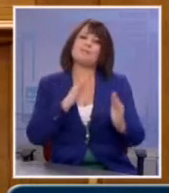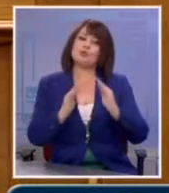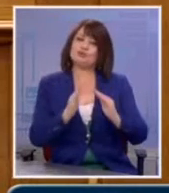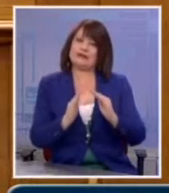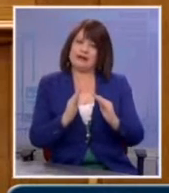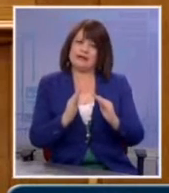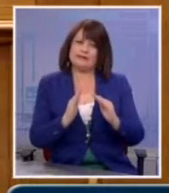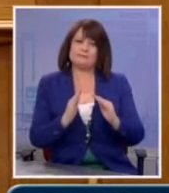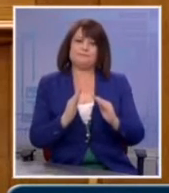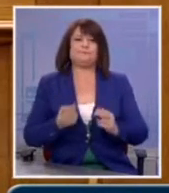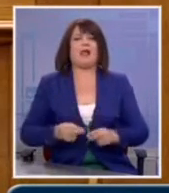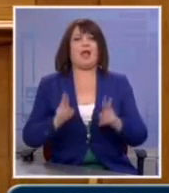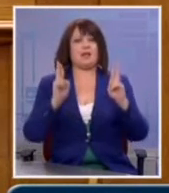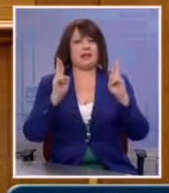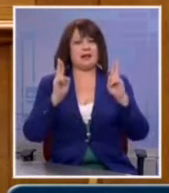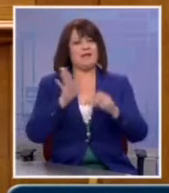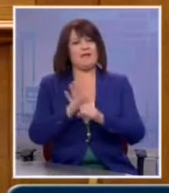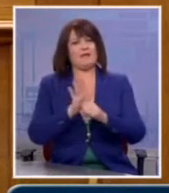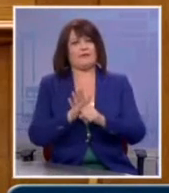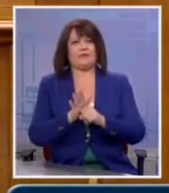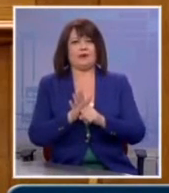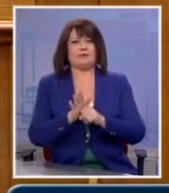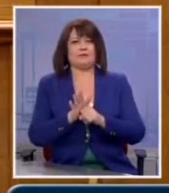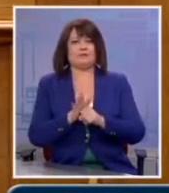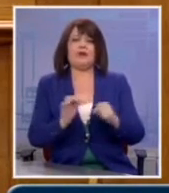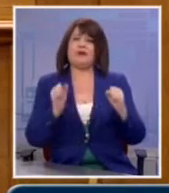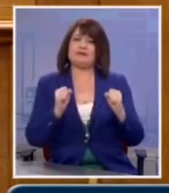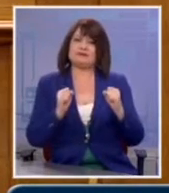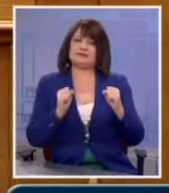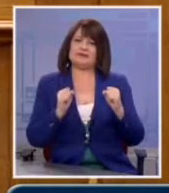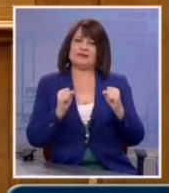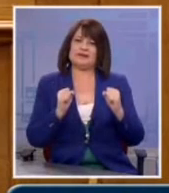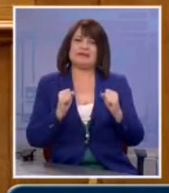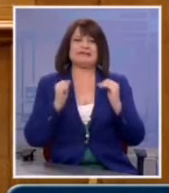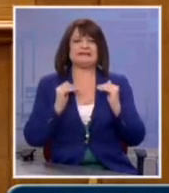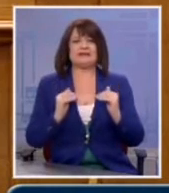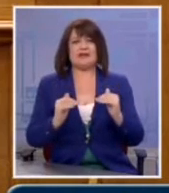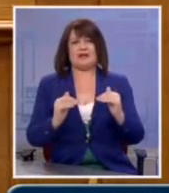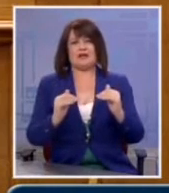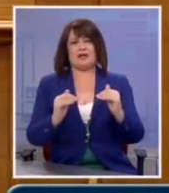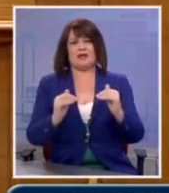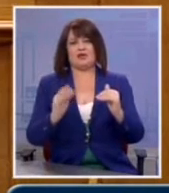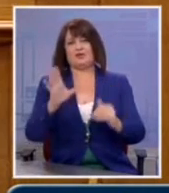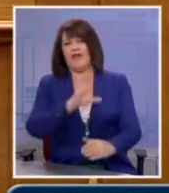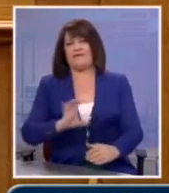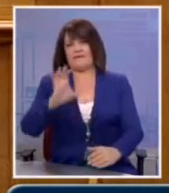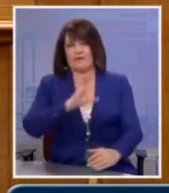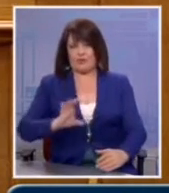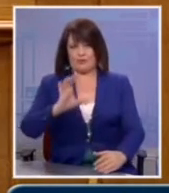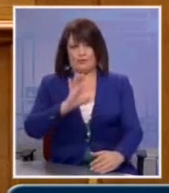διασφαλίζει την ενεργειακή επάρκεια, ασφάλεια και σταθερότητα σε όλο τον ευρωπαϊκό